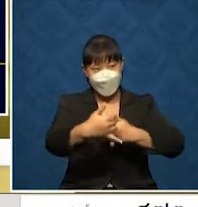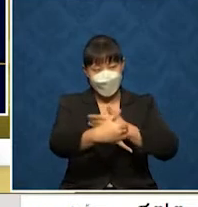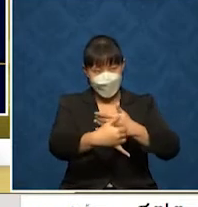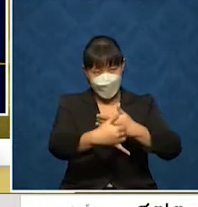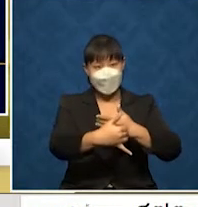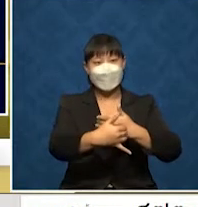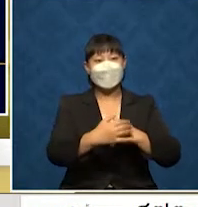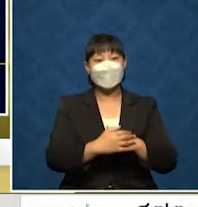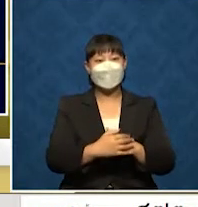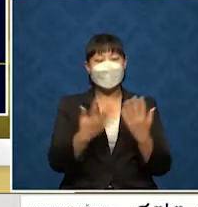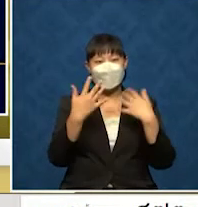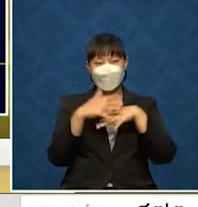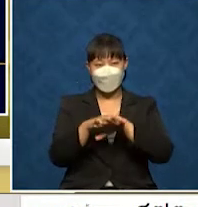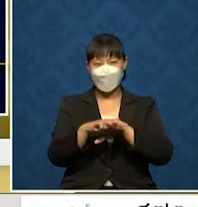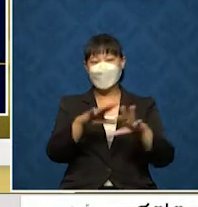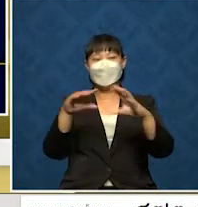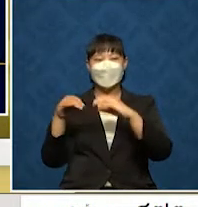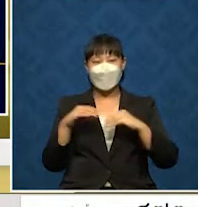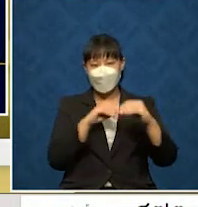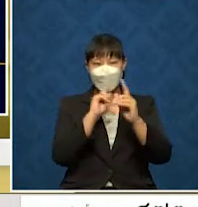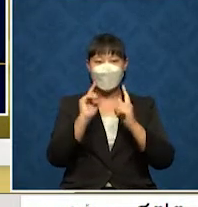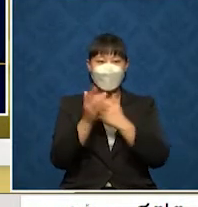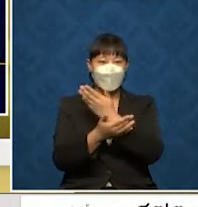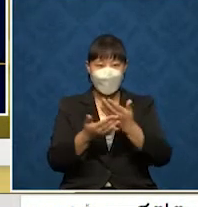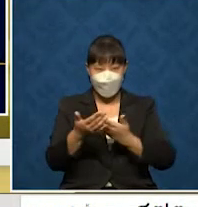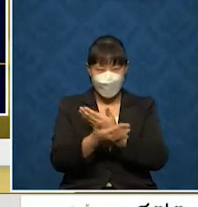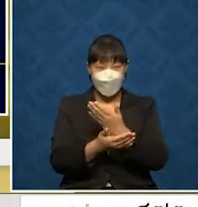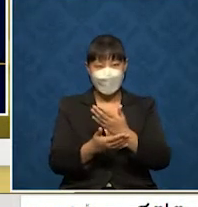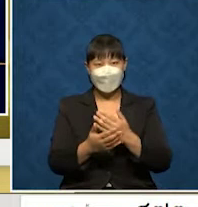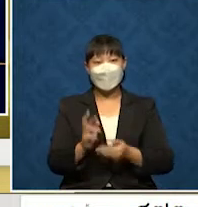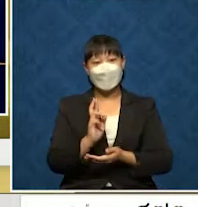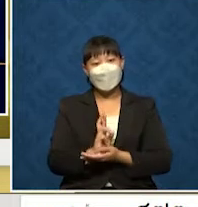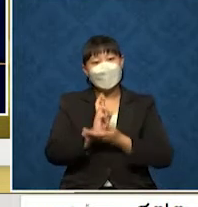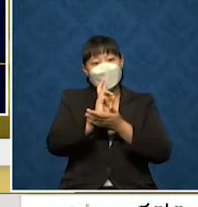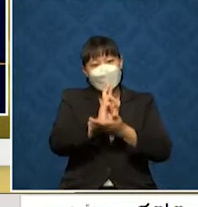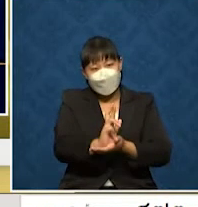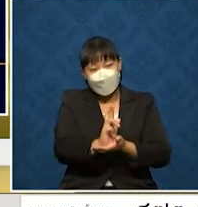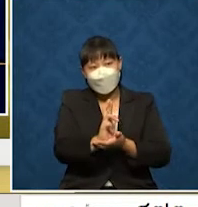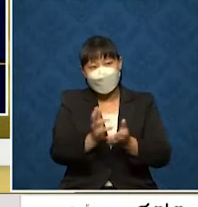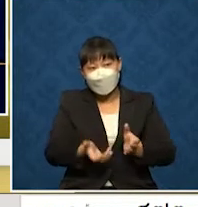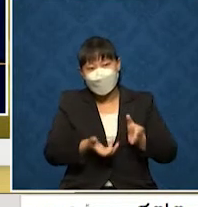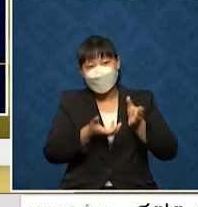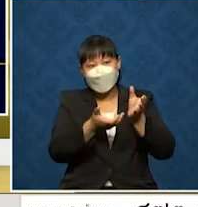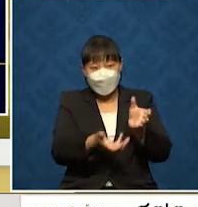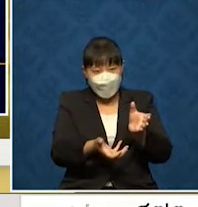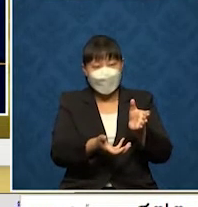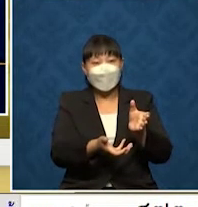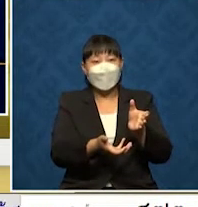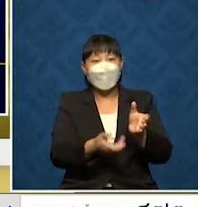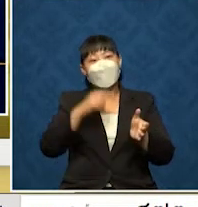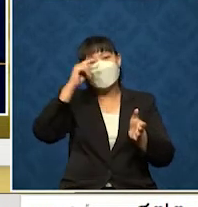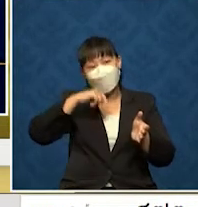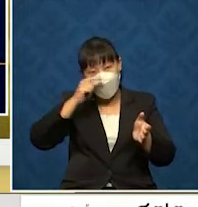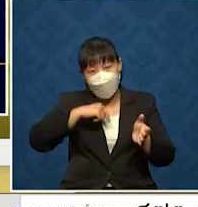ที่เข้าร่วมประชุมหารือกับเราได้มอบโล่เกียรติยศให้กับประเทศไท